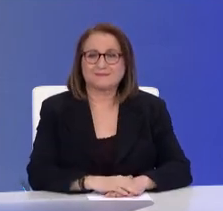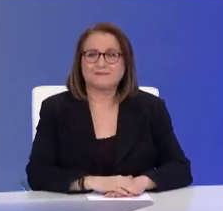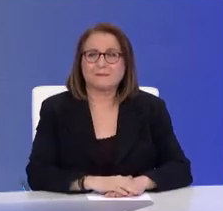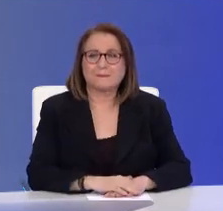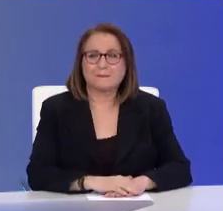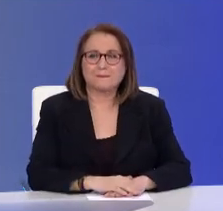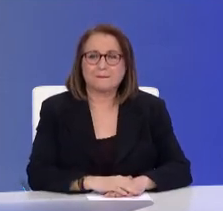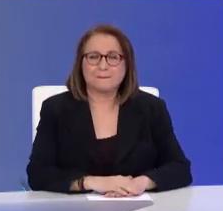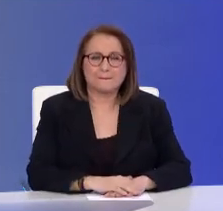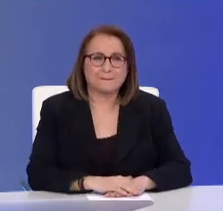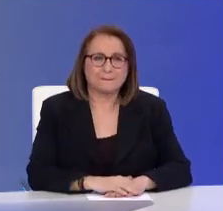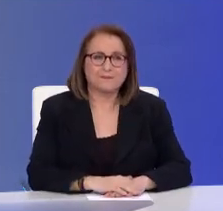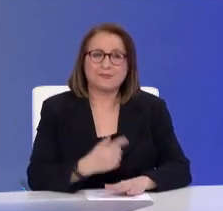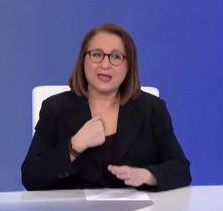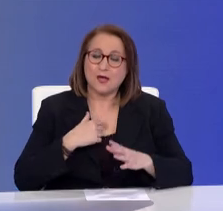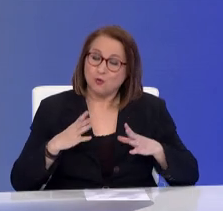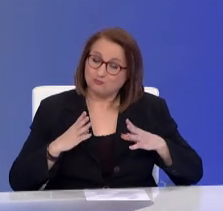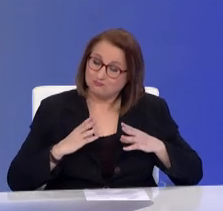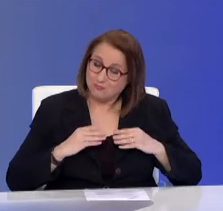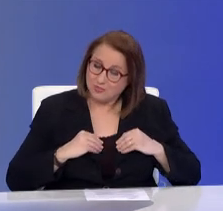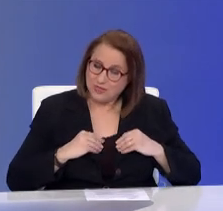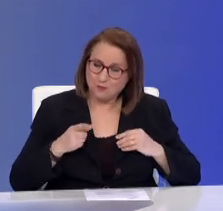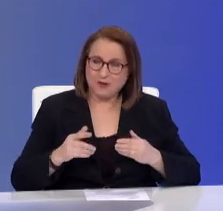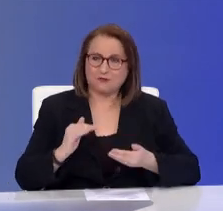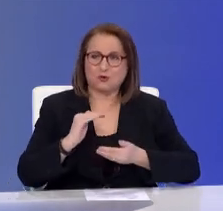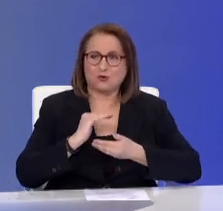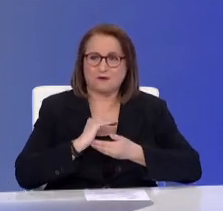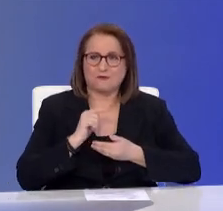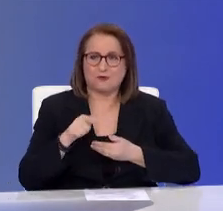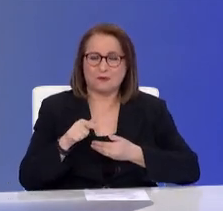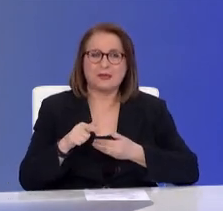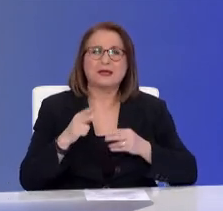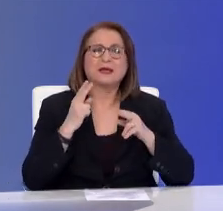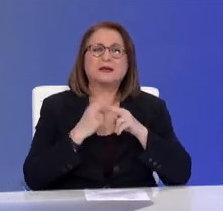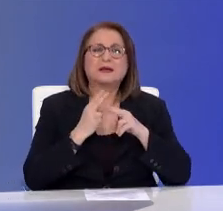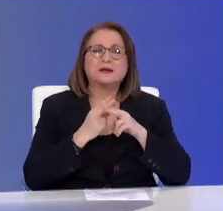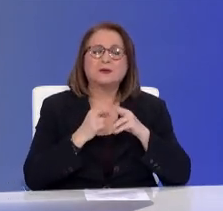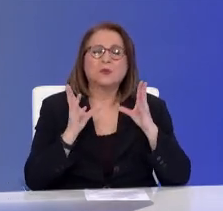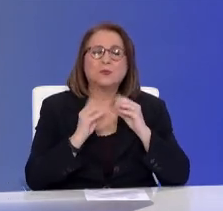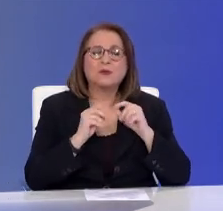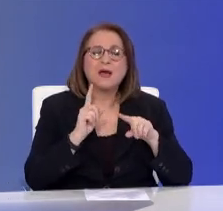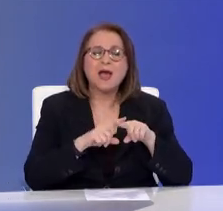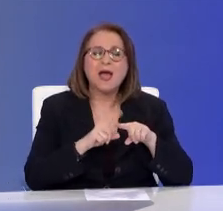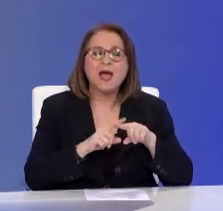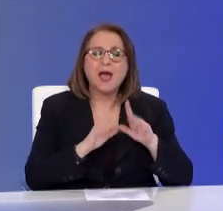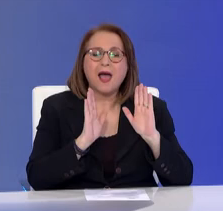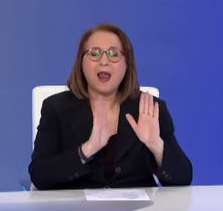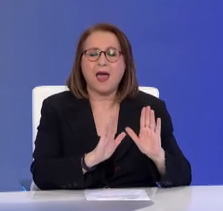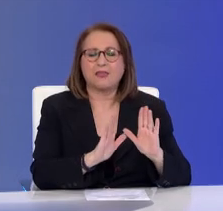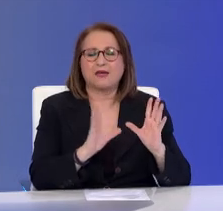δεχθώ το βραβείο της εταιρείας για τον ελληνισμό και τον